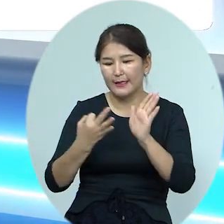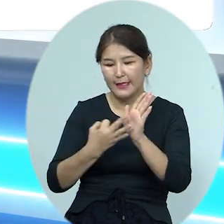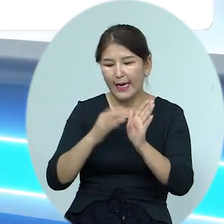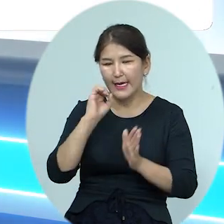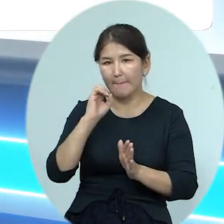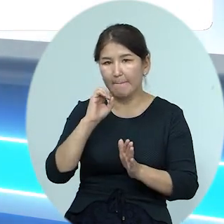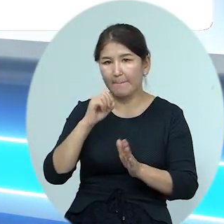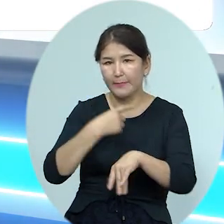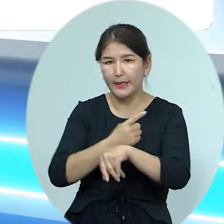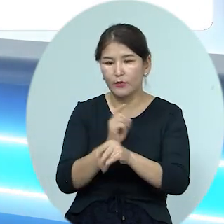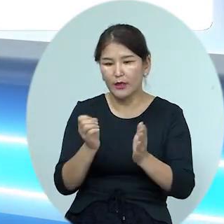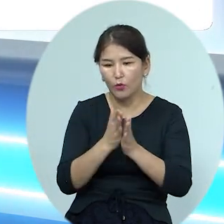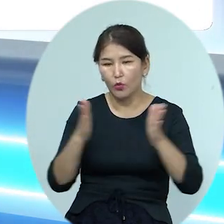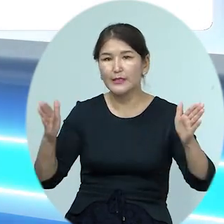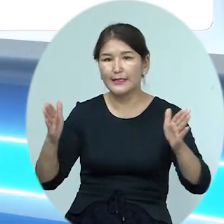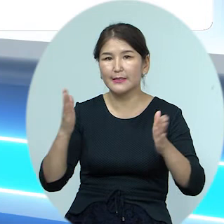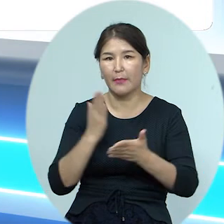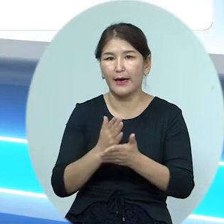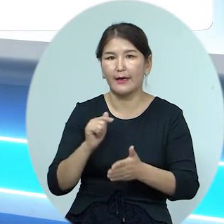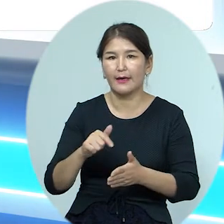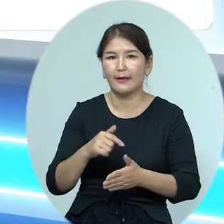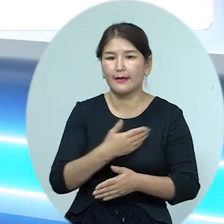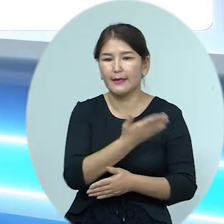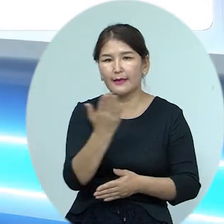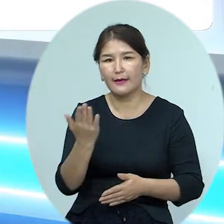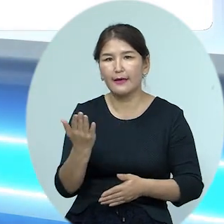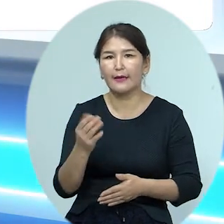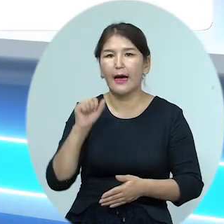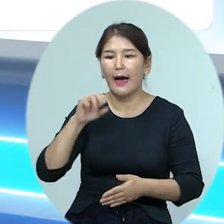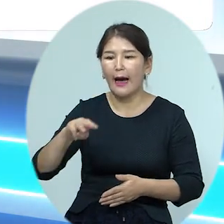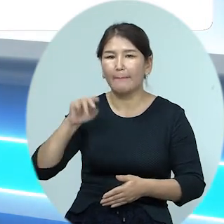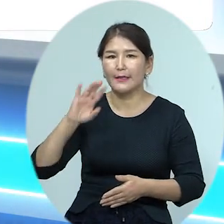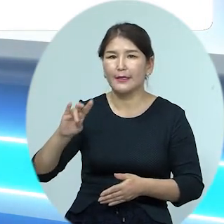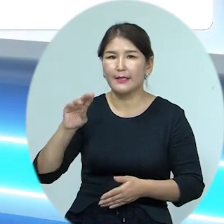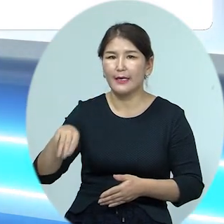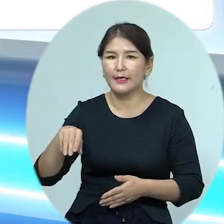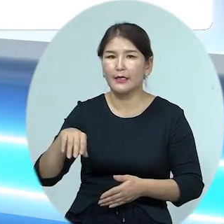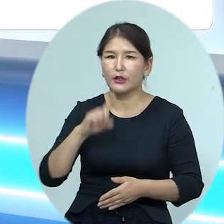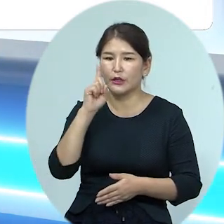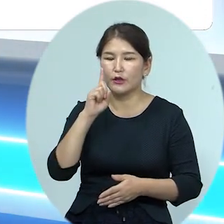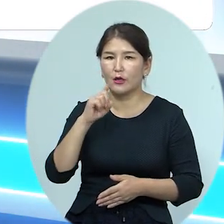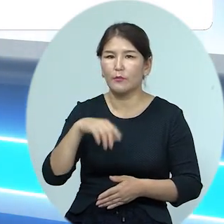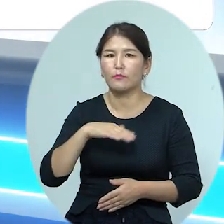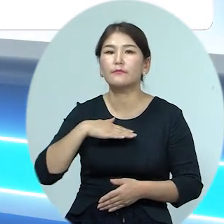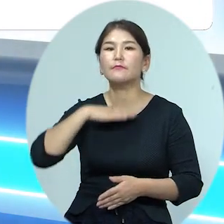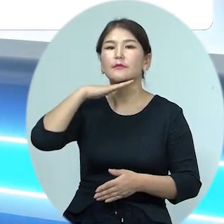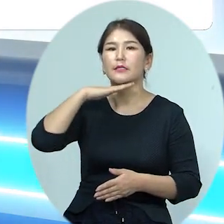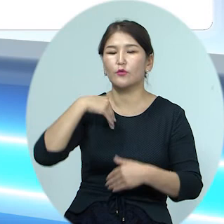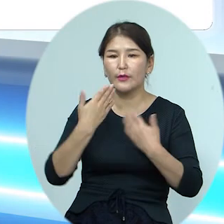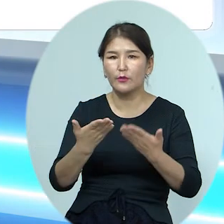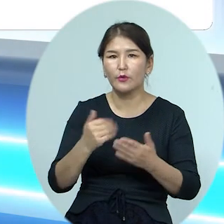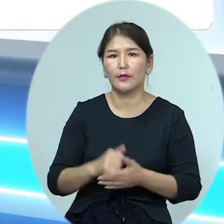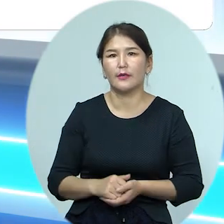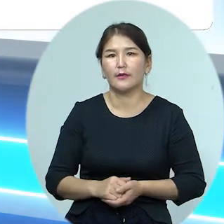байна. За, тэгвэл энэ амттнуудыг хүүхдтэй нэг дор идүүлээд суулгах юм бол